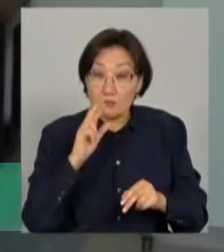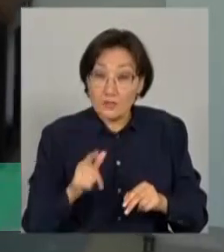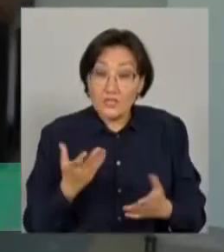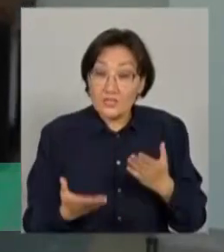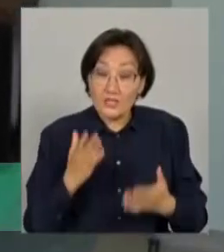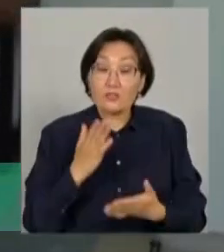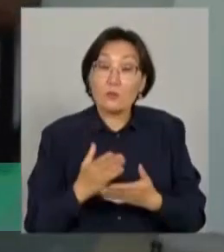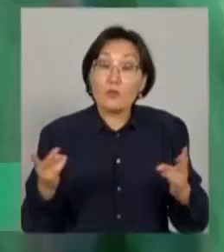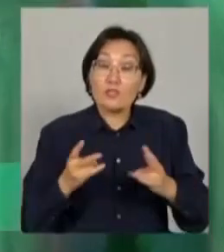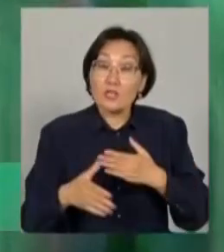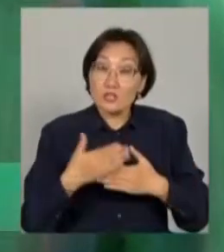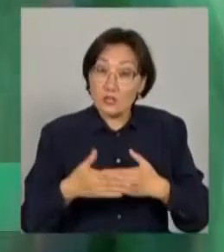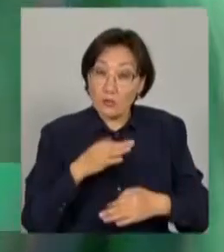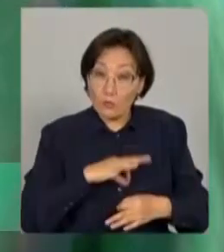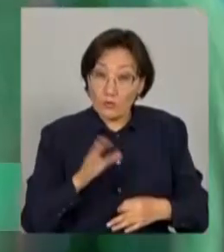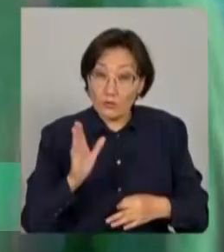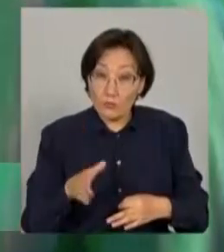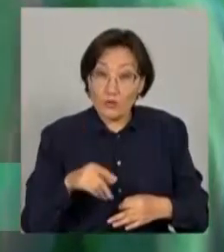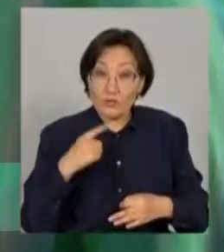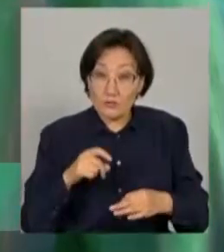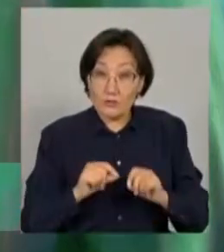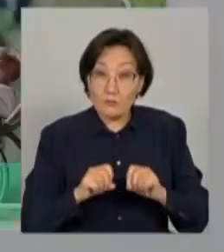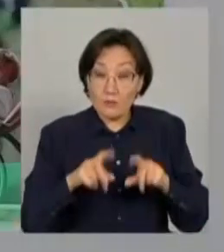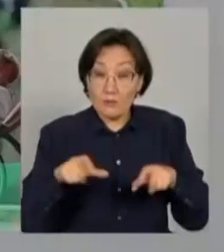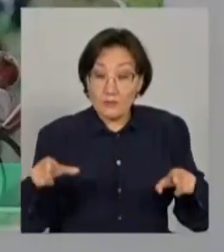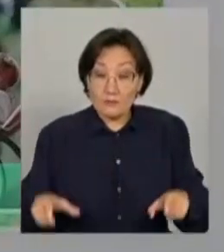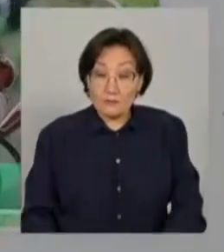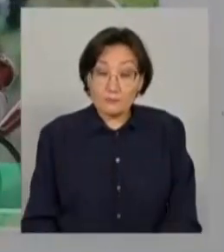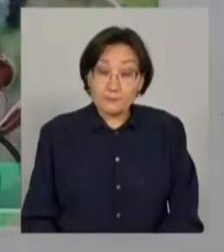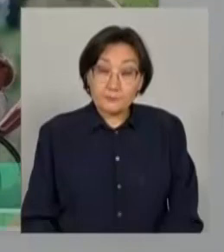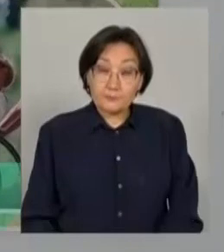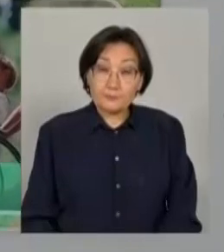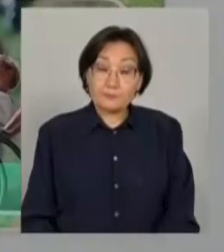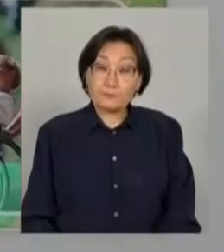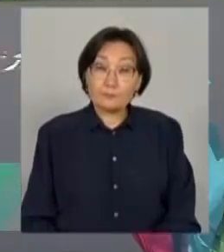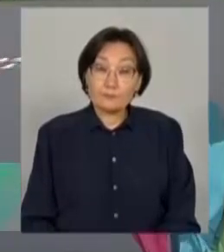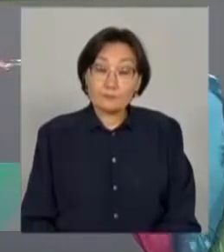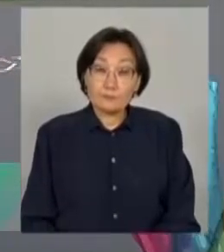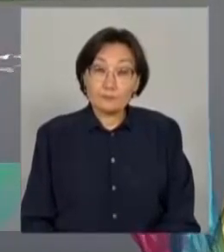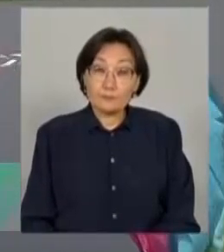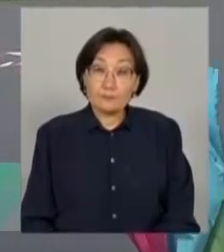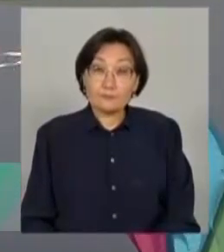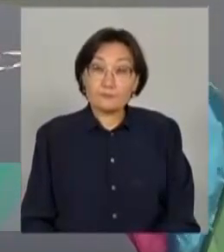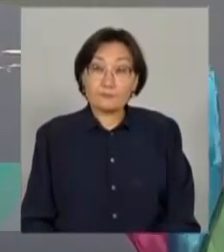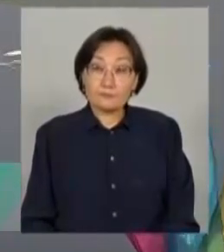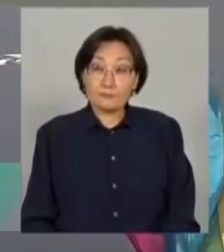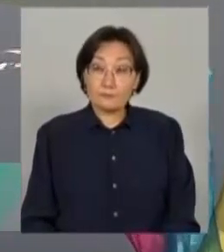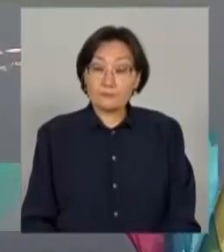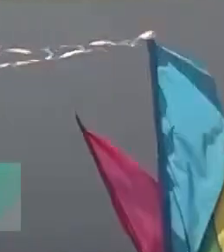болса, тиісті жазаға тартылады дейді құзырлы орган өкілдері. Әлібек Шынтемір, Медет Саматұлы, Алматы телеарнасы.